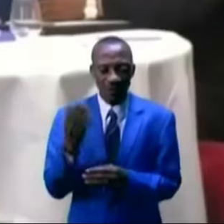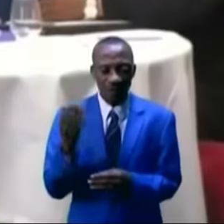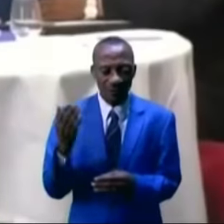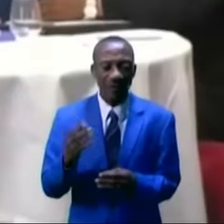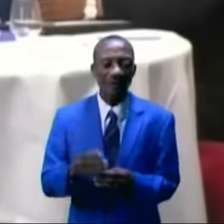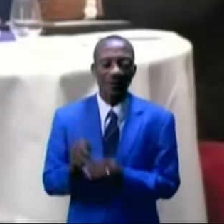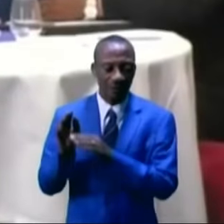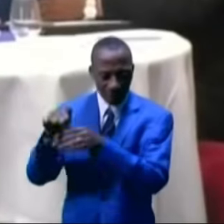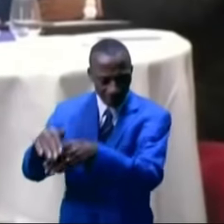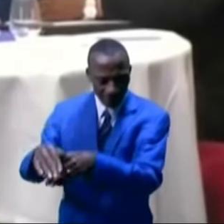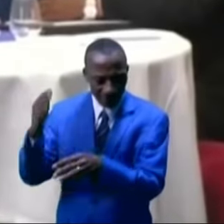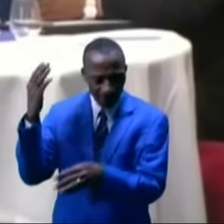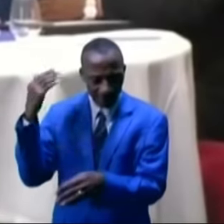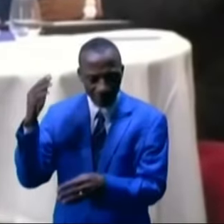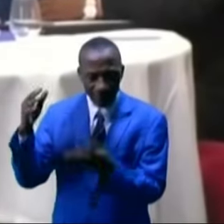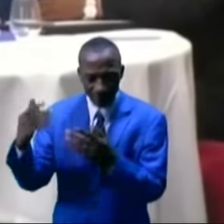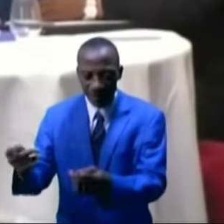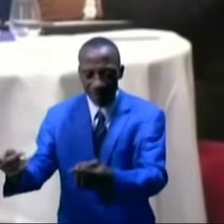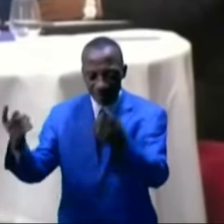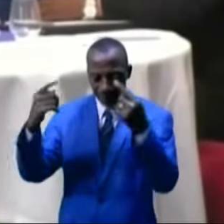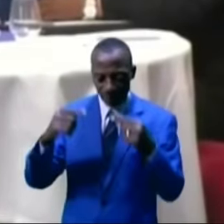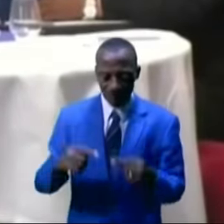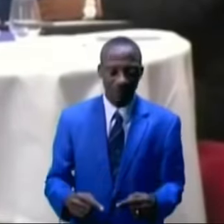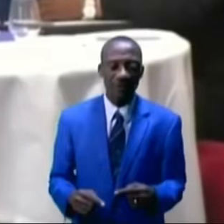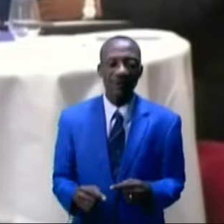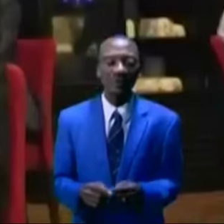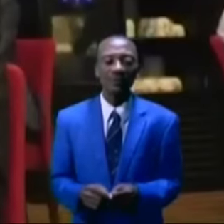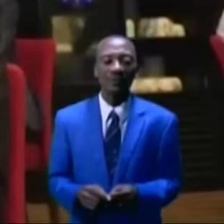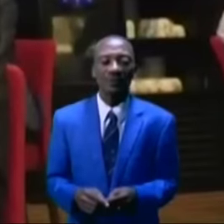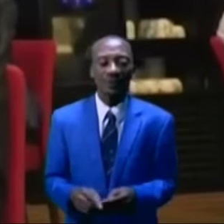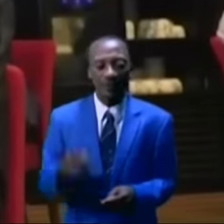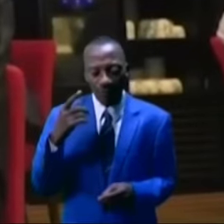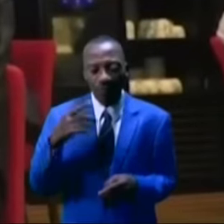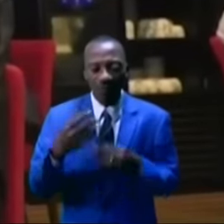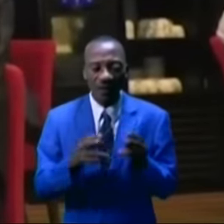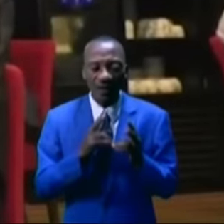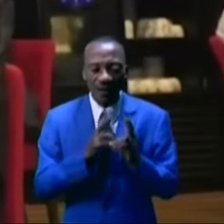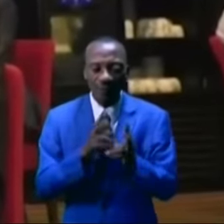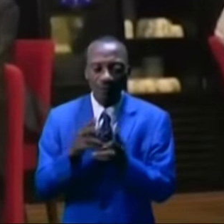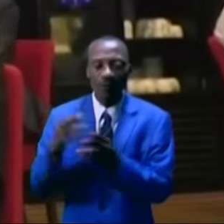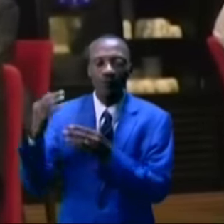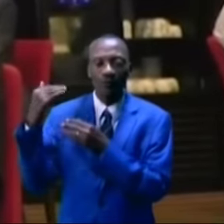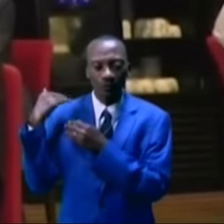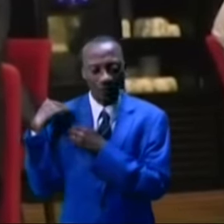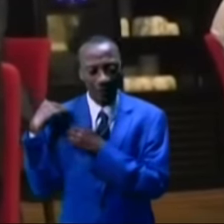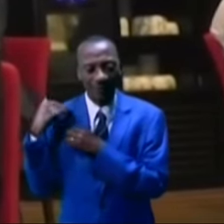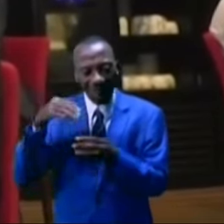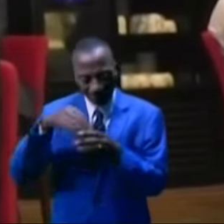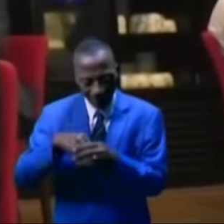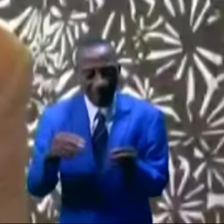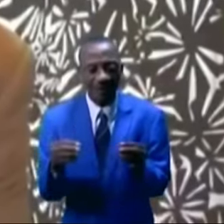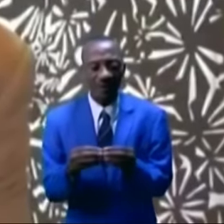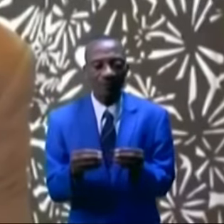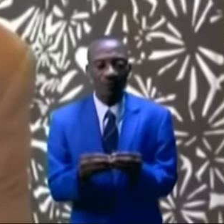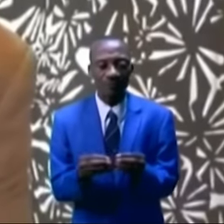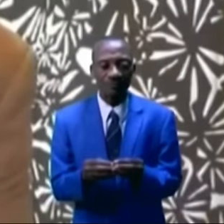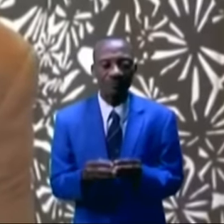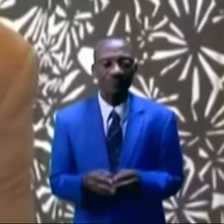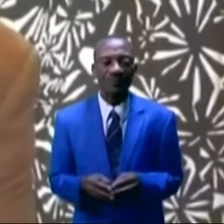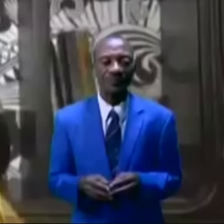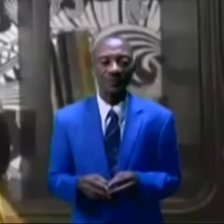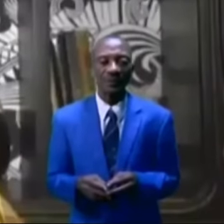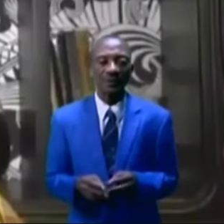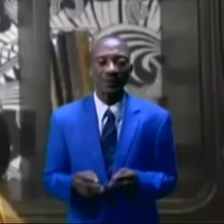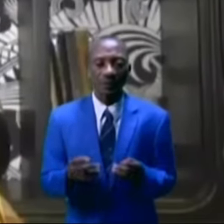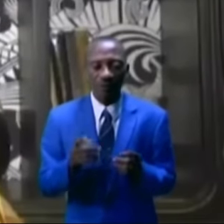membres, dont la République démocratique du Congo, travaux présidés par la ministre de l'Entrepreneuriat, de l'Emploi et de la Formation